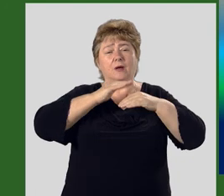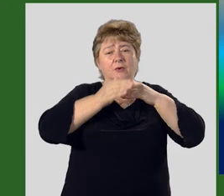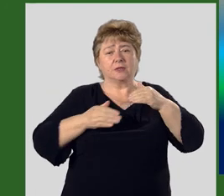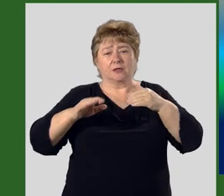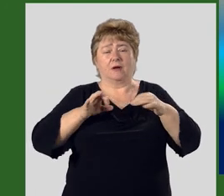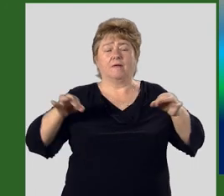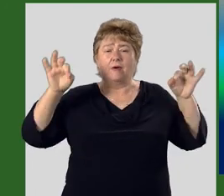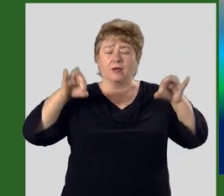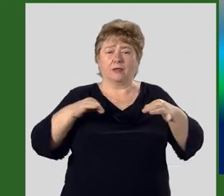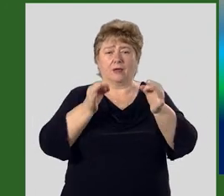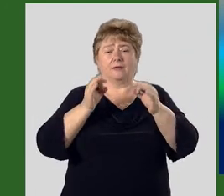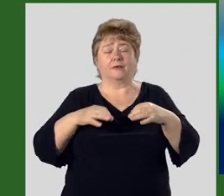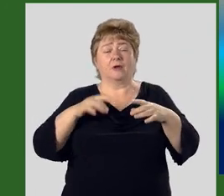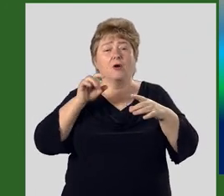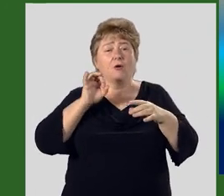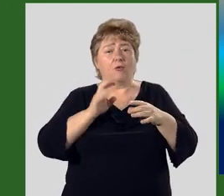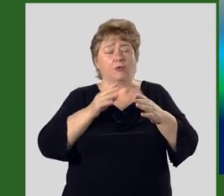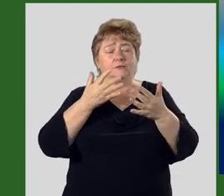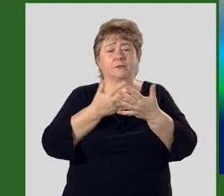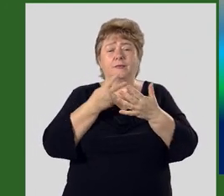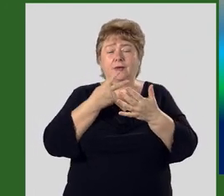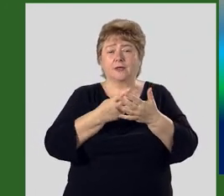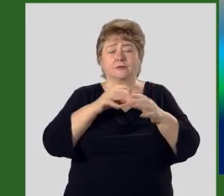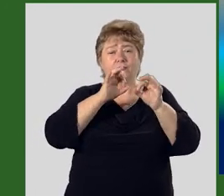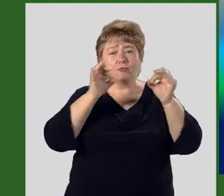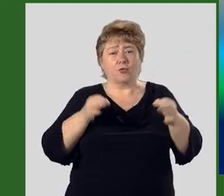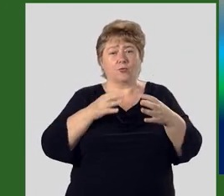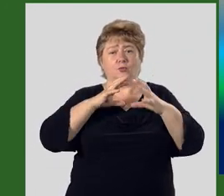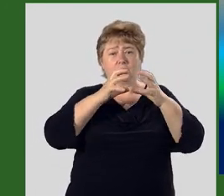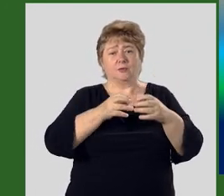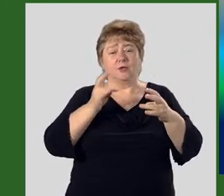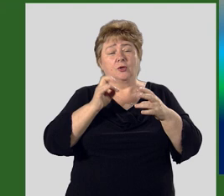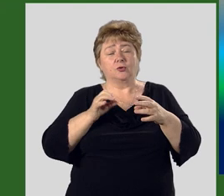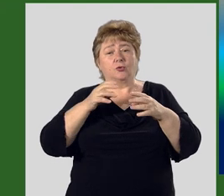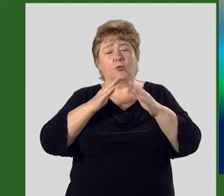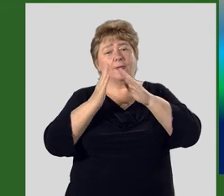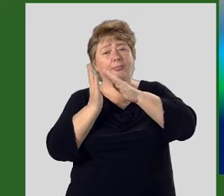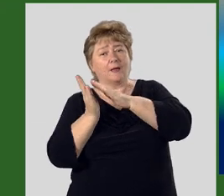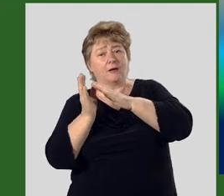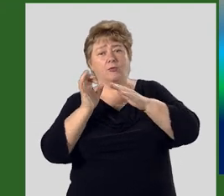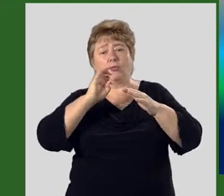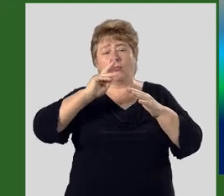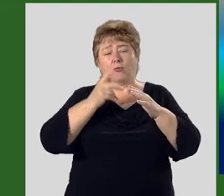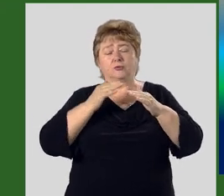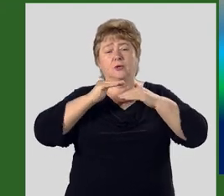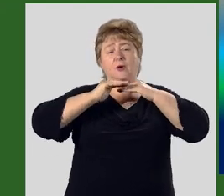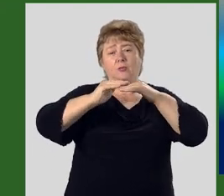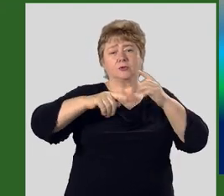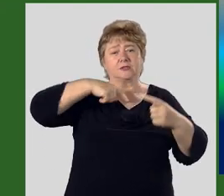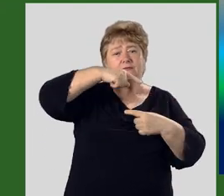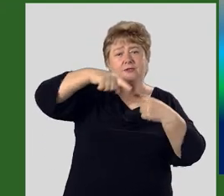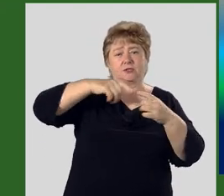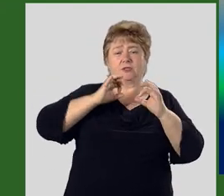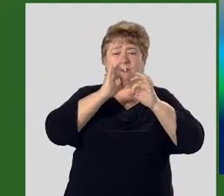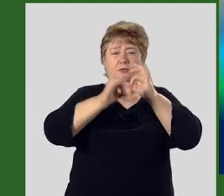материков и океанов. Он показывает не только форму Земли, но и наклон земной оси к плоскости